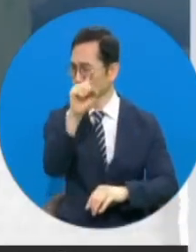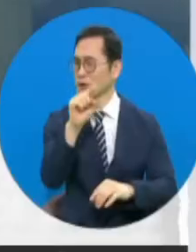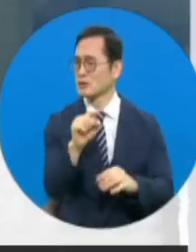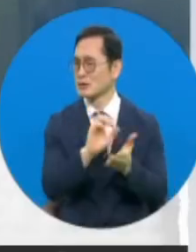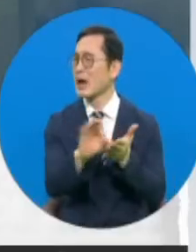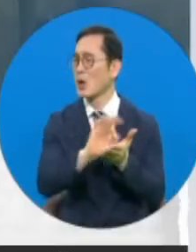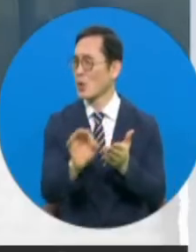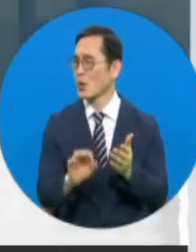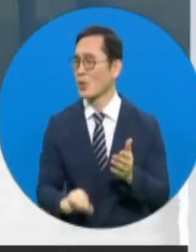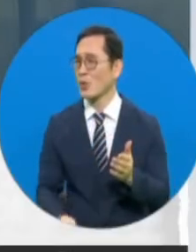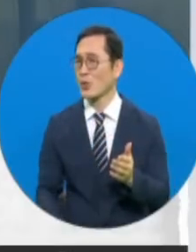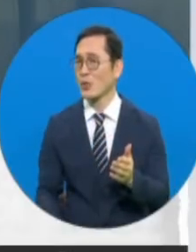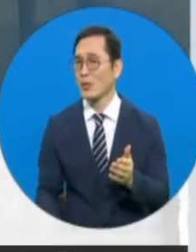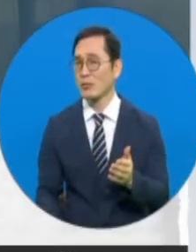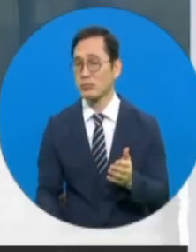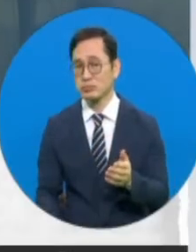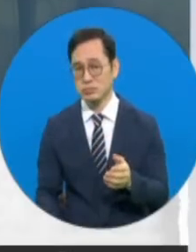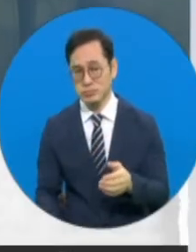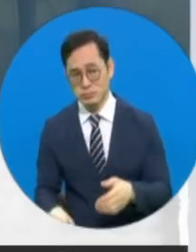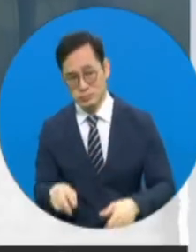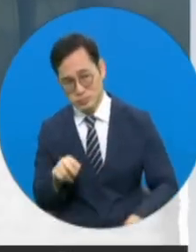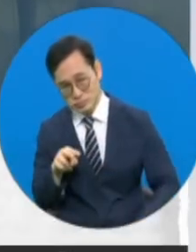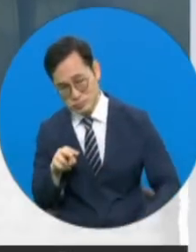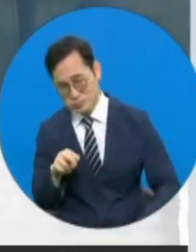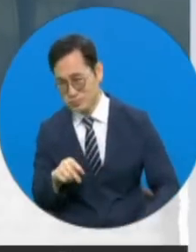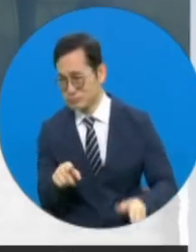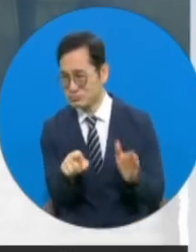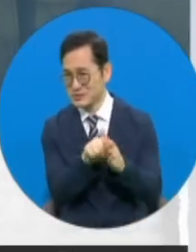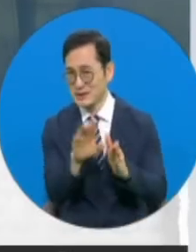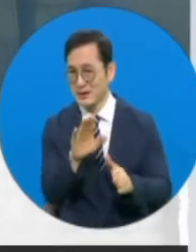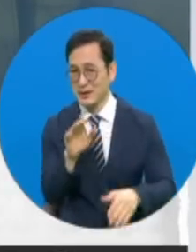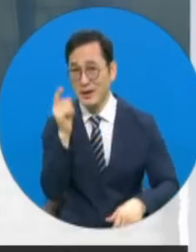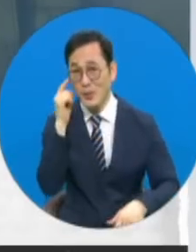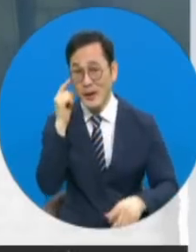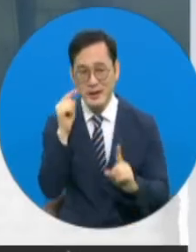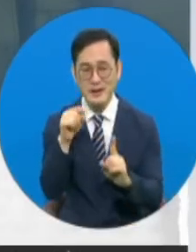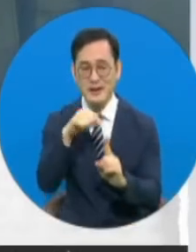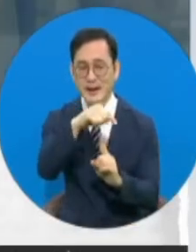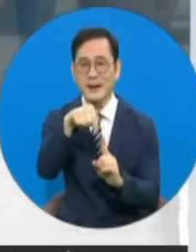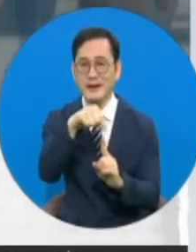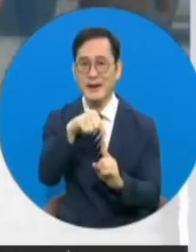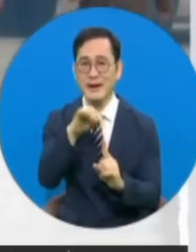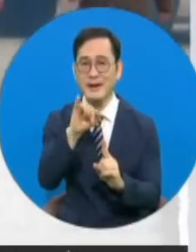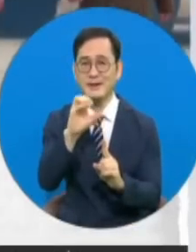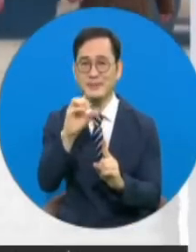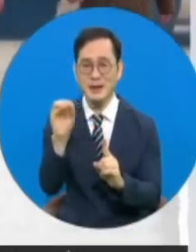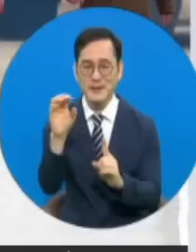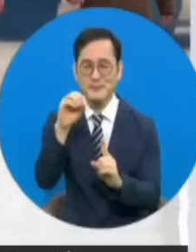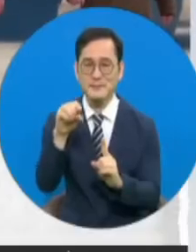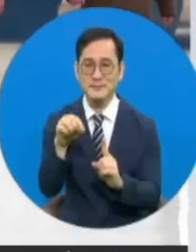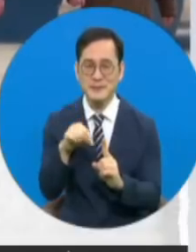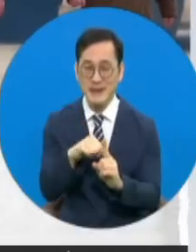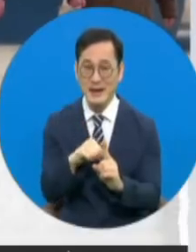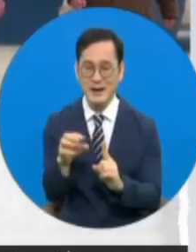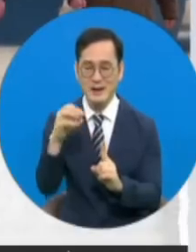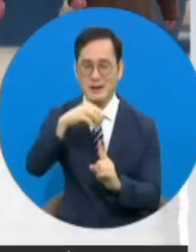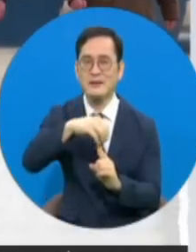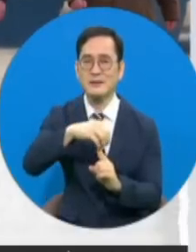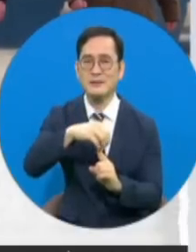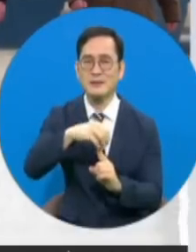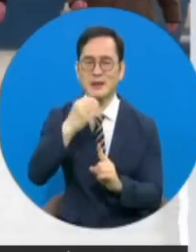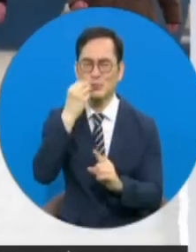말을 믿을 수가 없는 거죠 당연히 북한은 ICBM 탄도미사일로서 그 안에 탄 뒤에 보당하는 임명을 살상 살 수 있는 그런